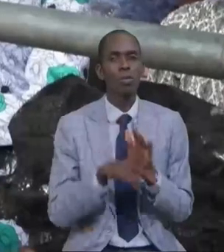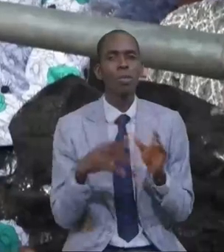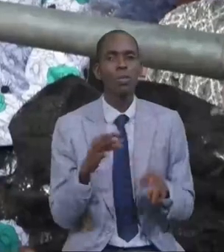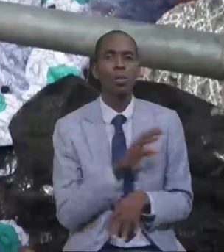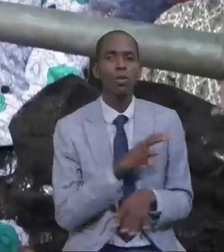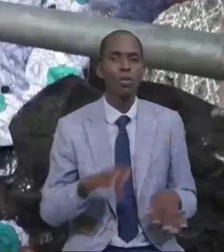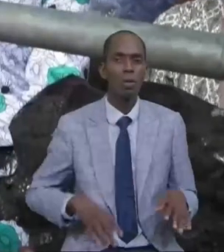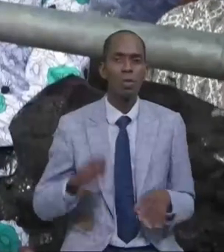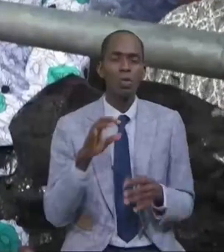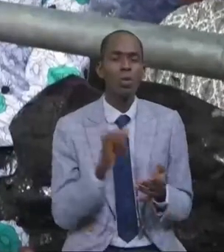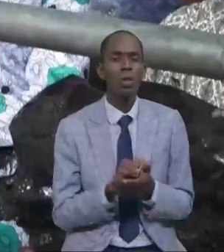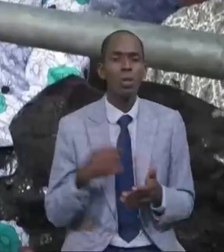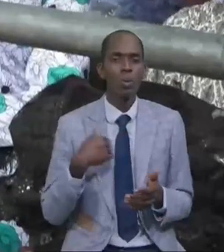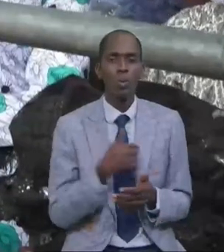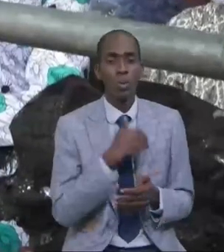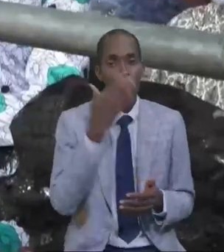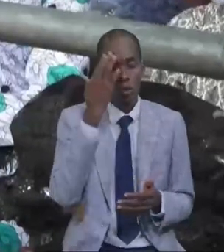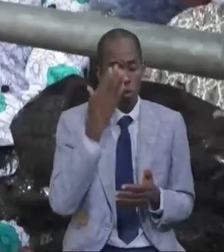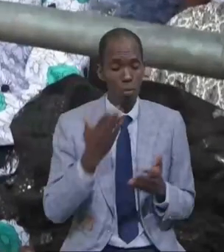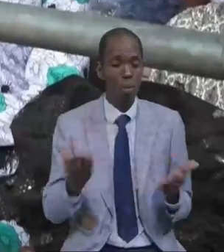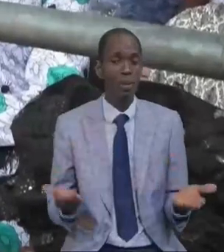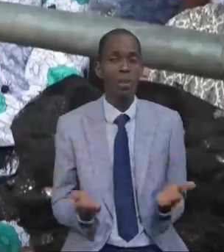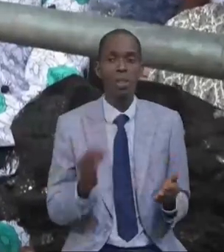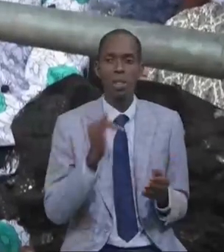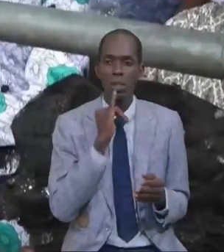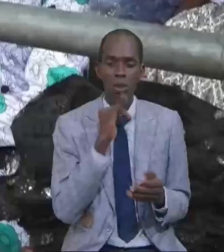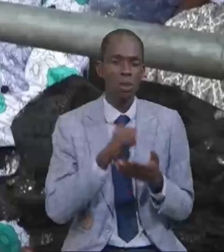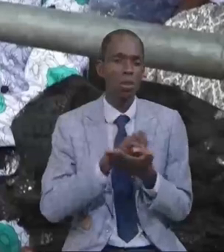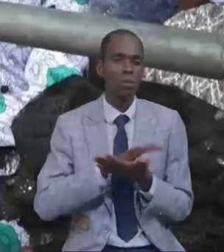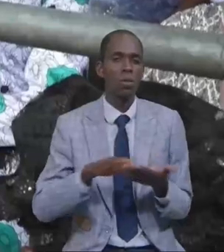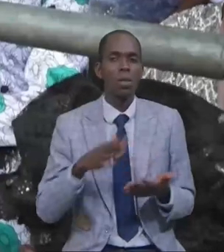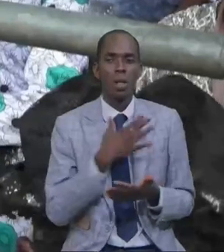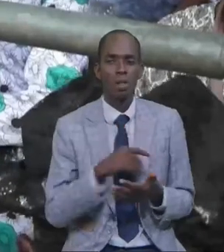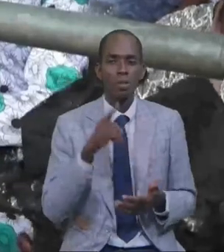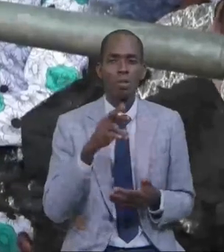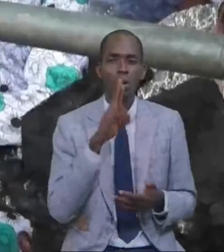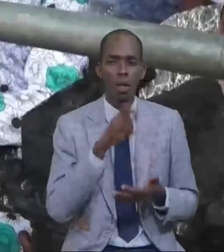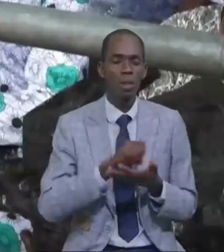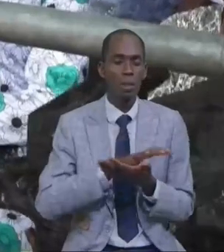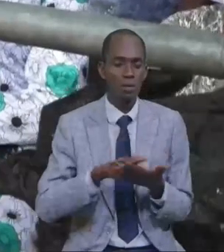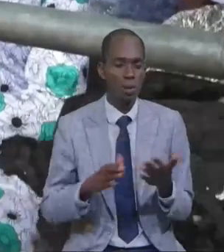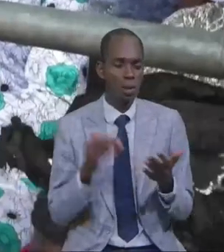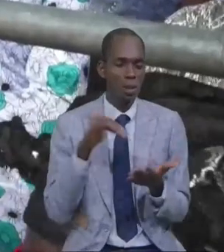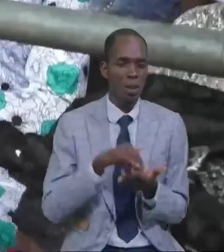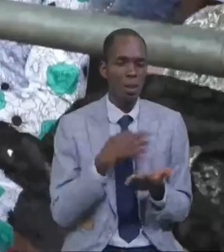sanctifiés entièrement. Vous avez la vérité dans toute votre communication.